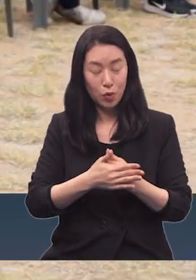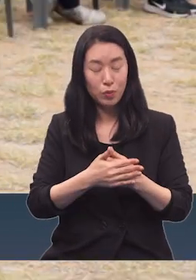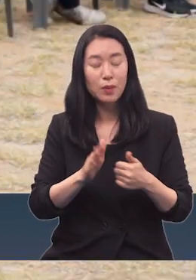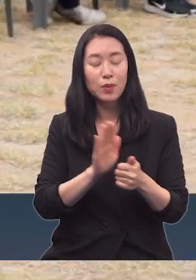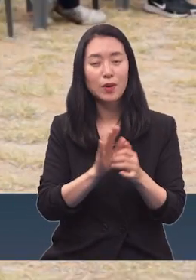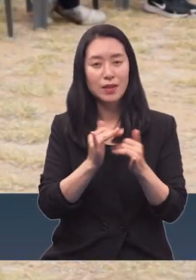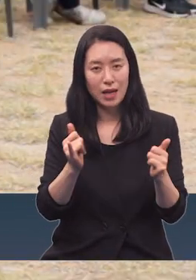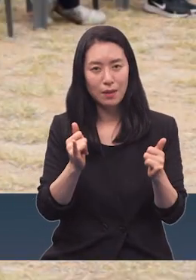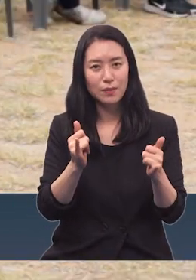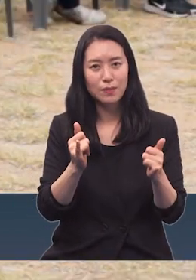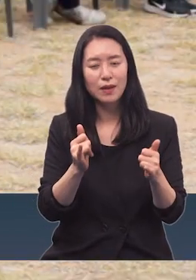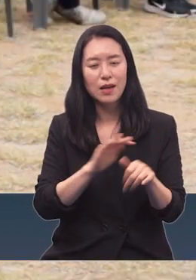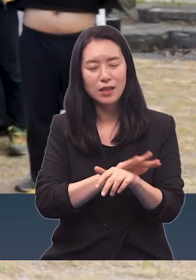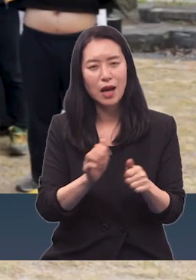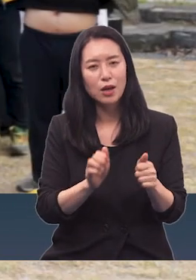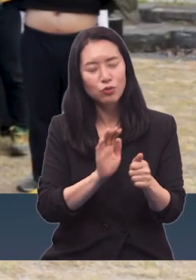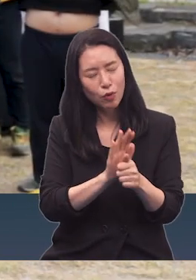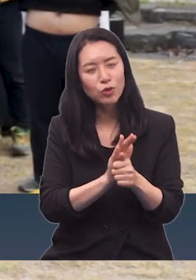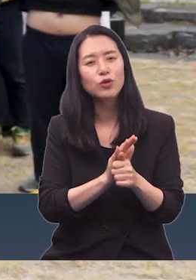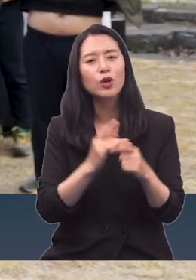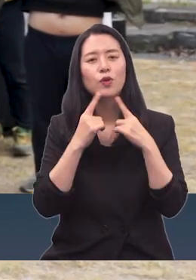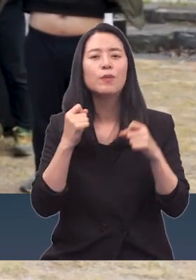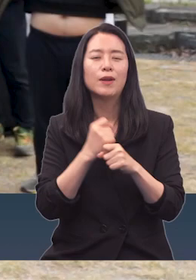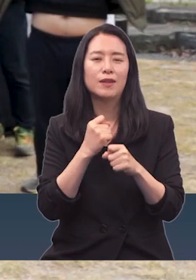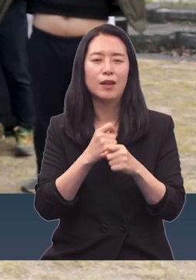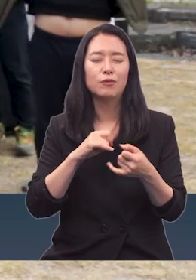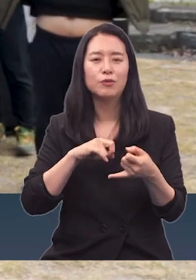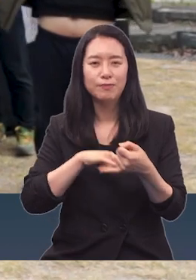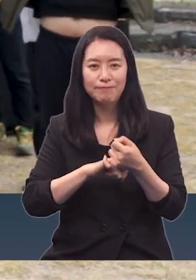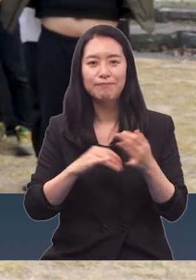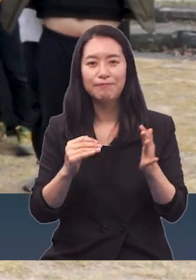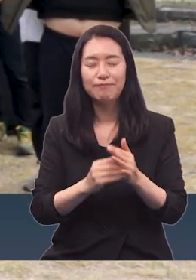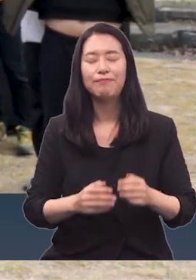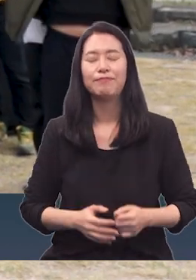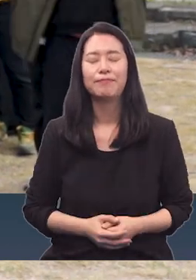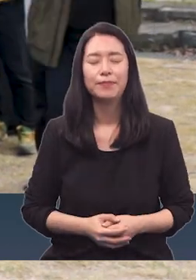약자들과 동행하는 행복한 동대문구를 만들어 나가겠다고 밝혔습니다